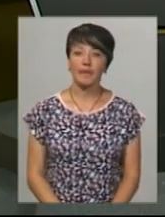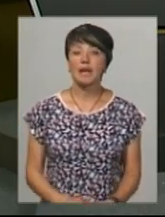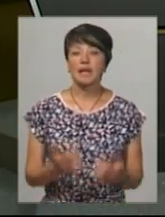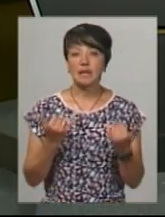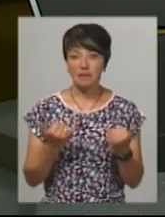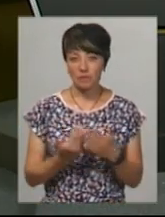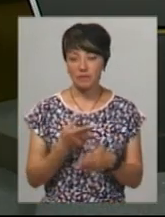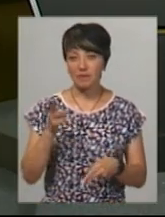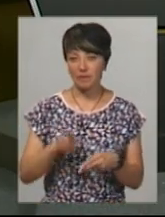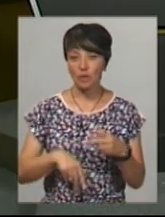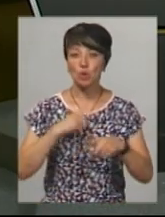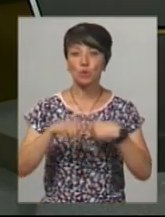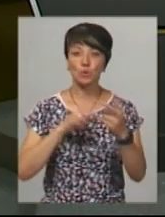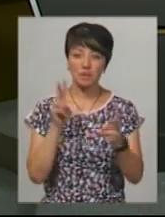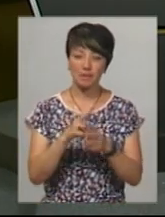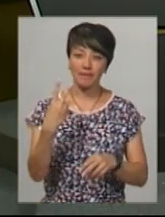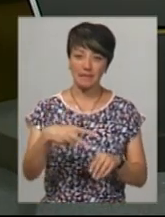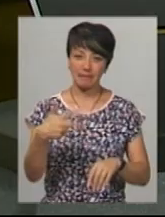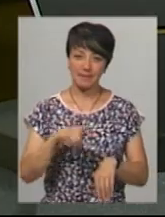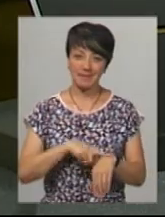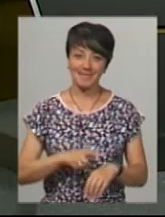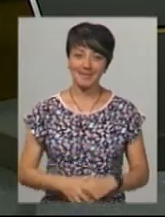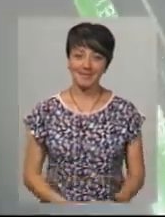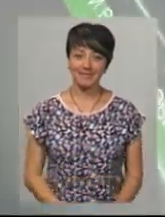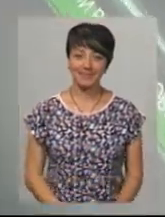Наш випуск завершено. Зустрінемося о 20:30.